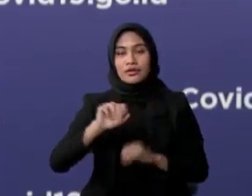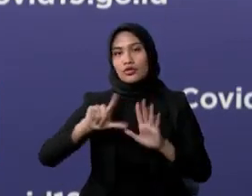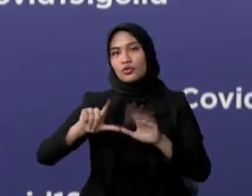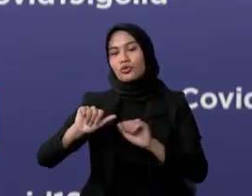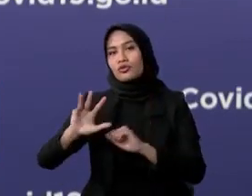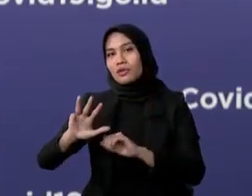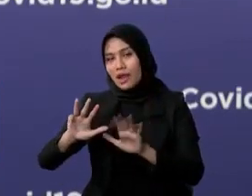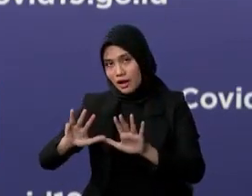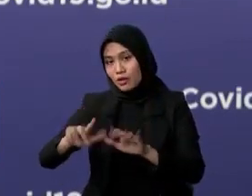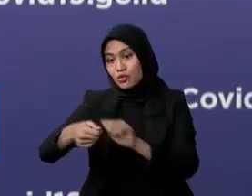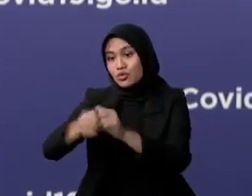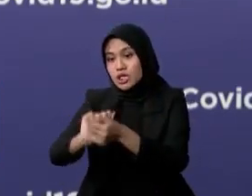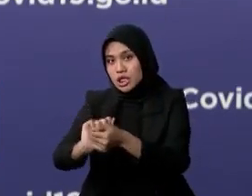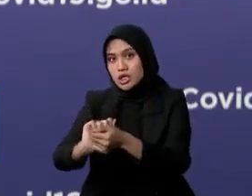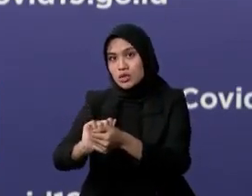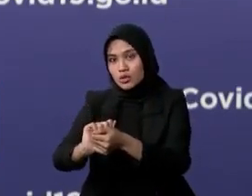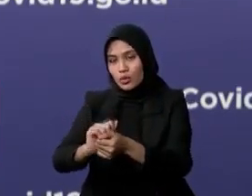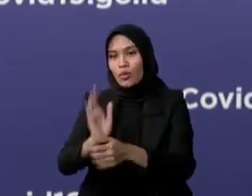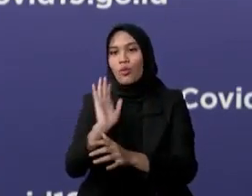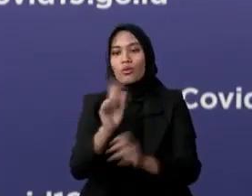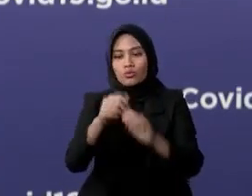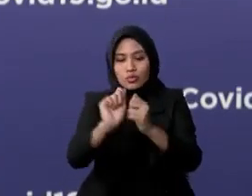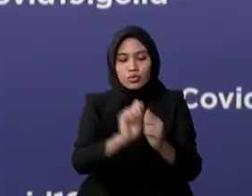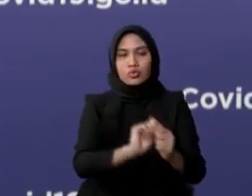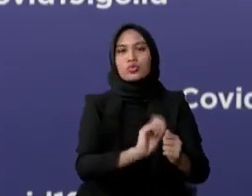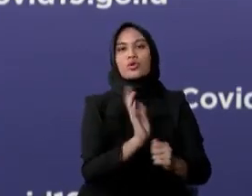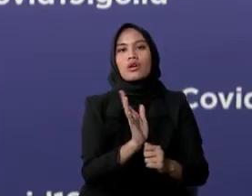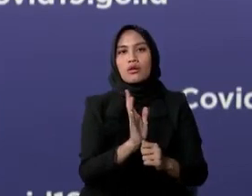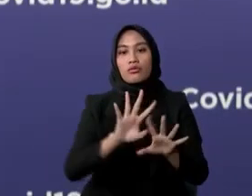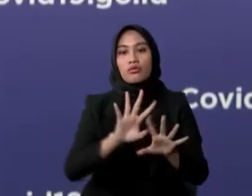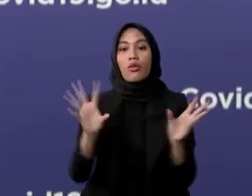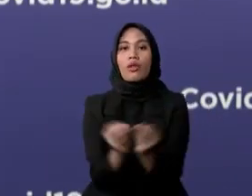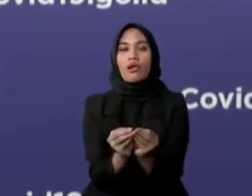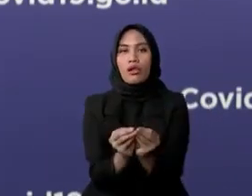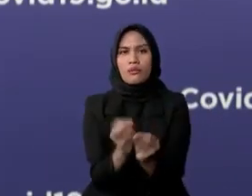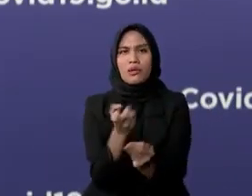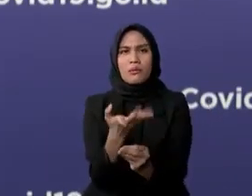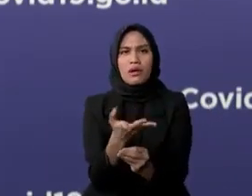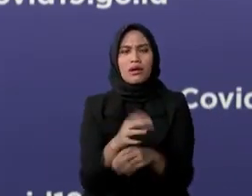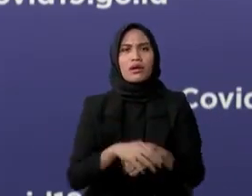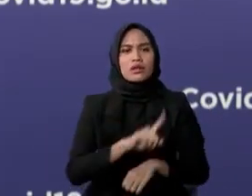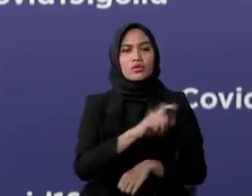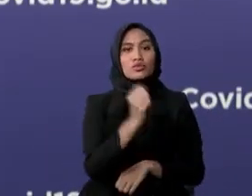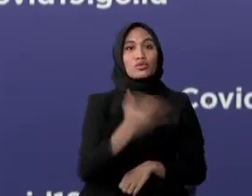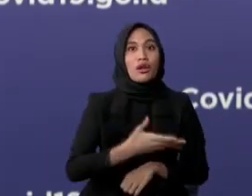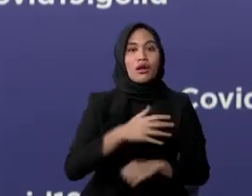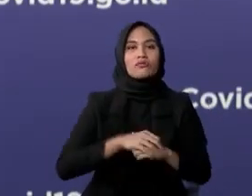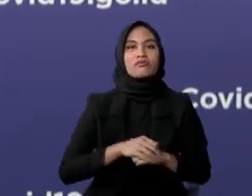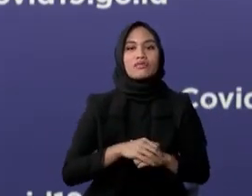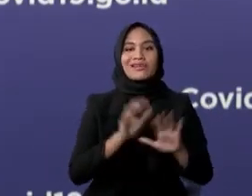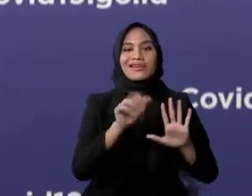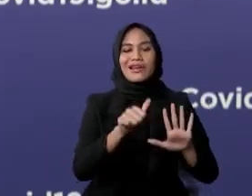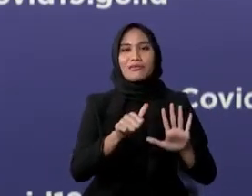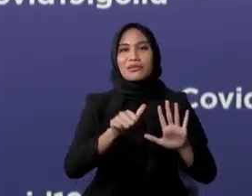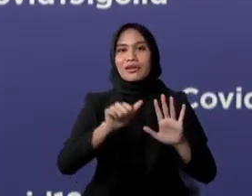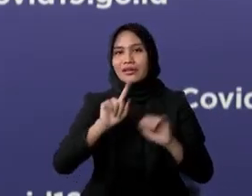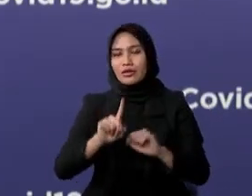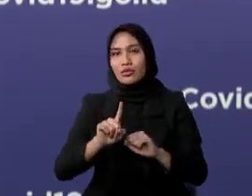2379 spesimen sehingga total spesimen yang telah kita periksa adalah satu juta